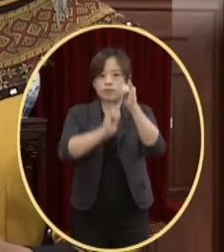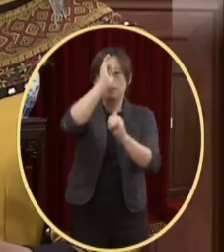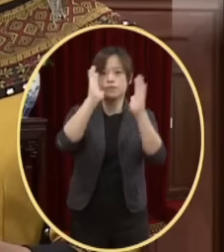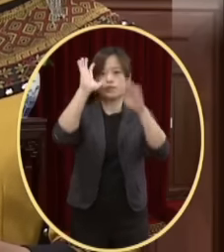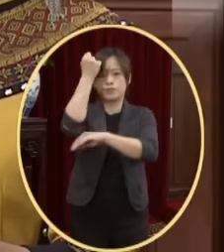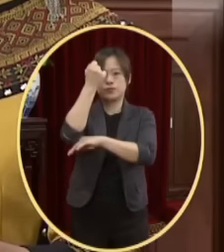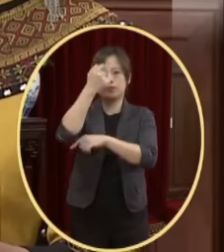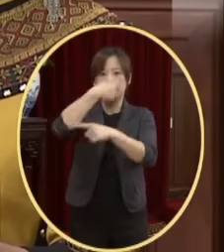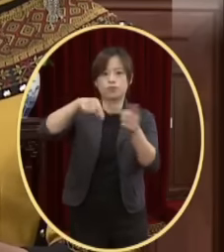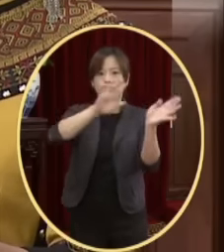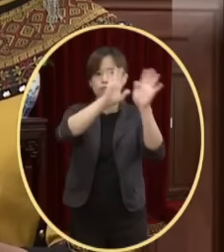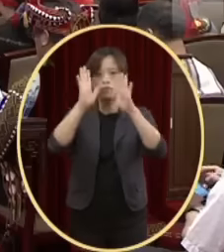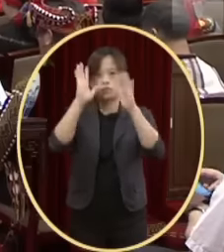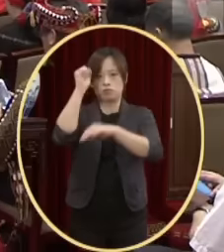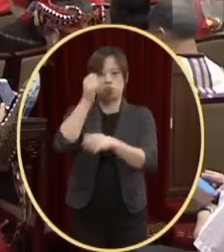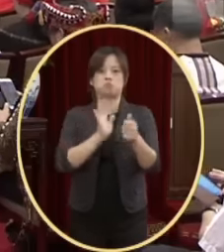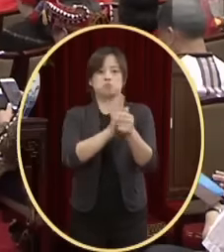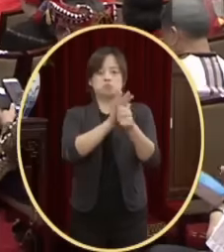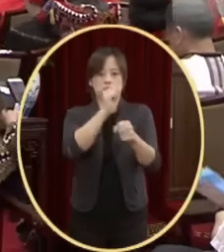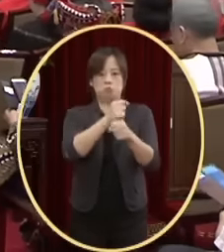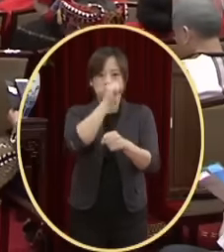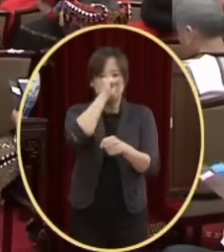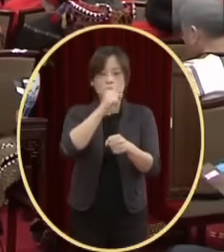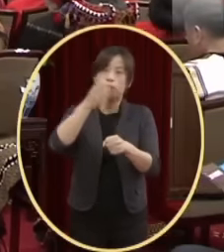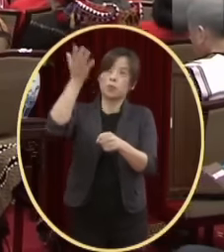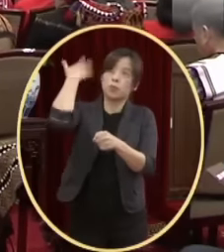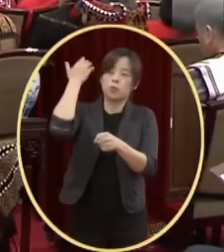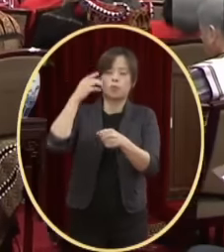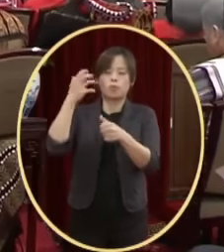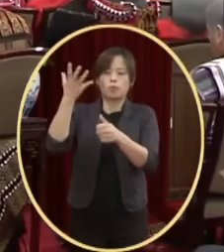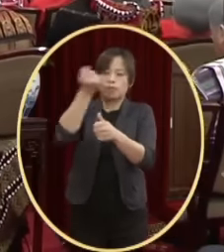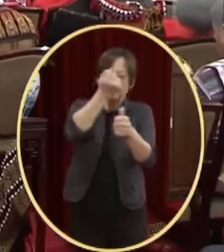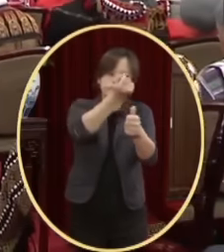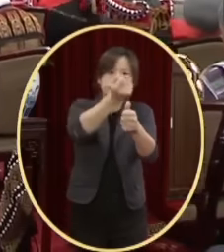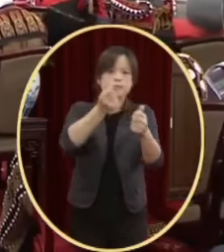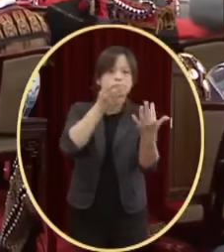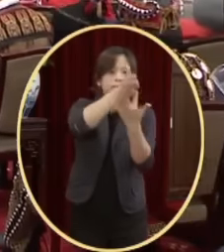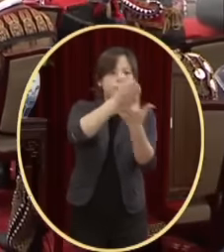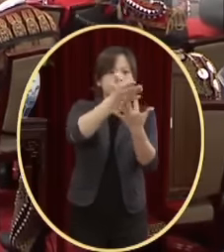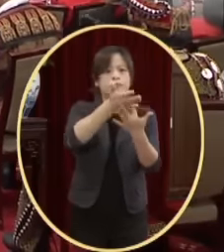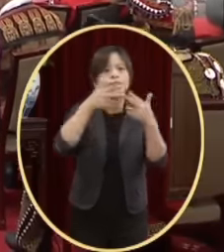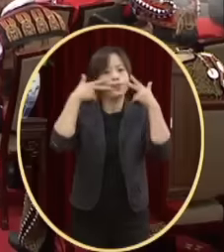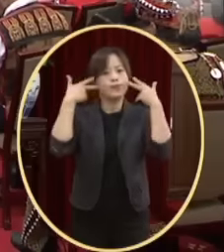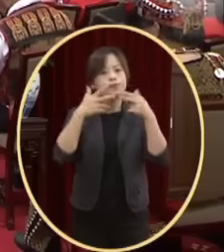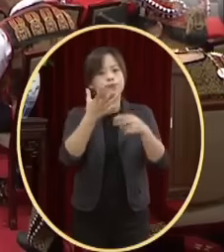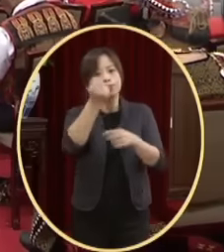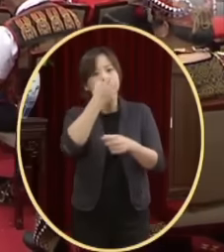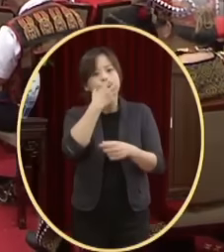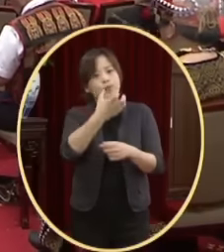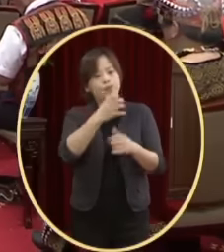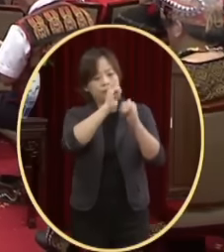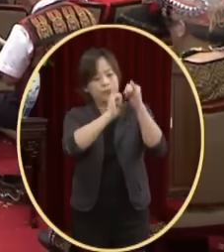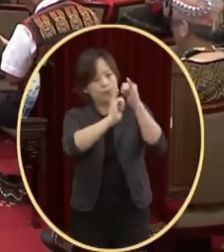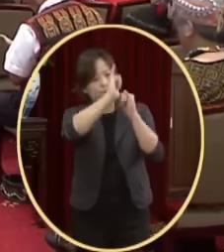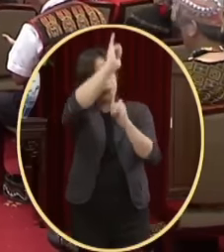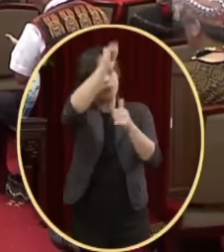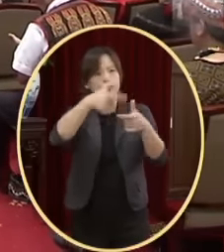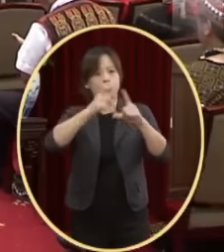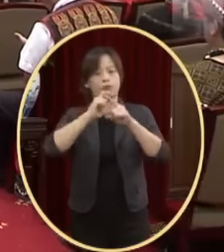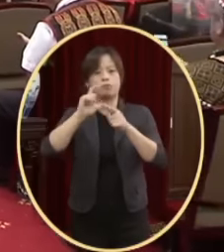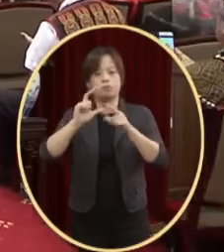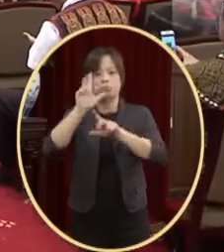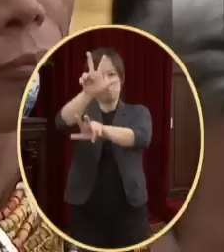与转型正义的工作，要对过去统治者侵害原住民族权益的历史还